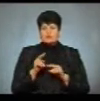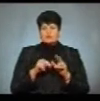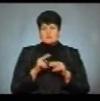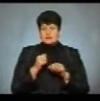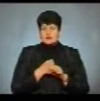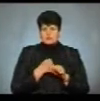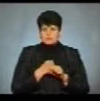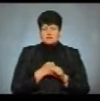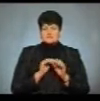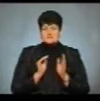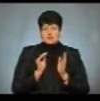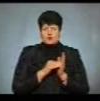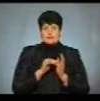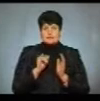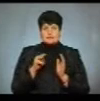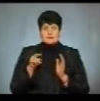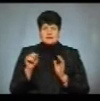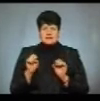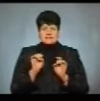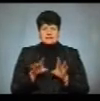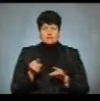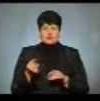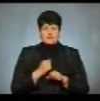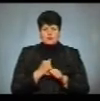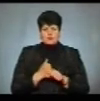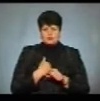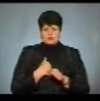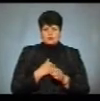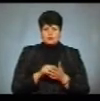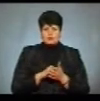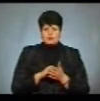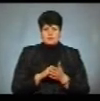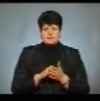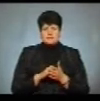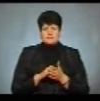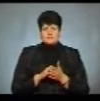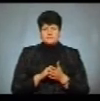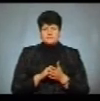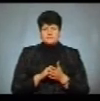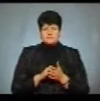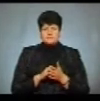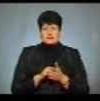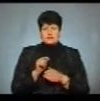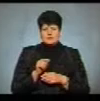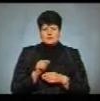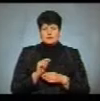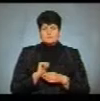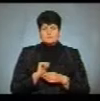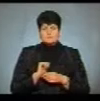робіт, встановлення ІТП і здача його ІТП в роботу. У нас документи йдуть в даний час, вони